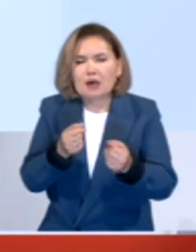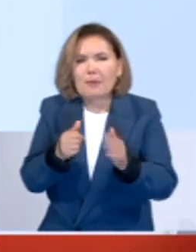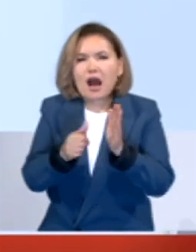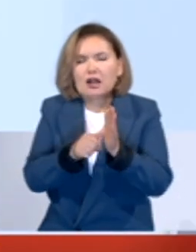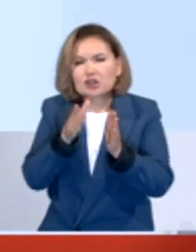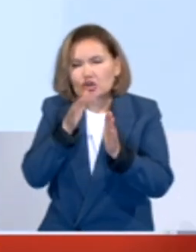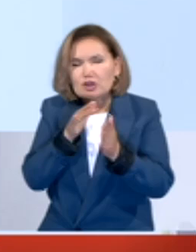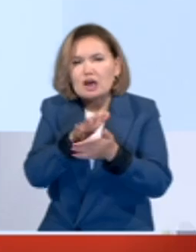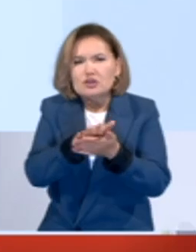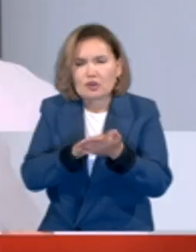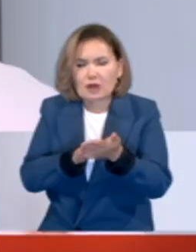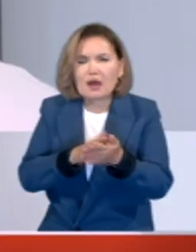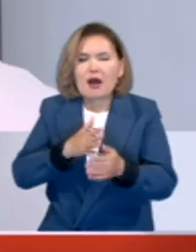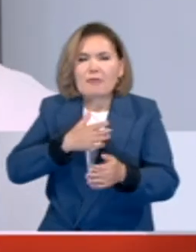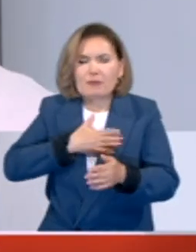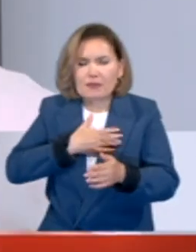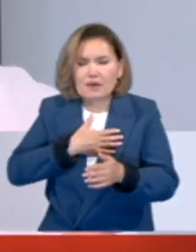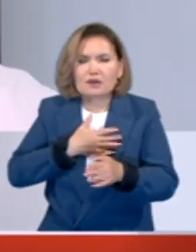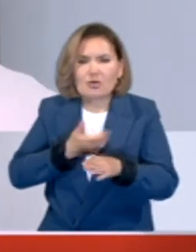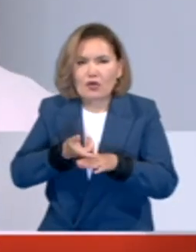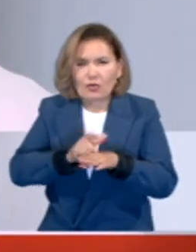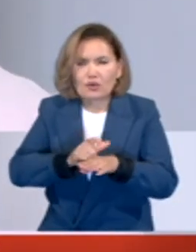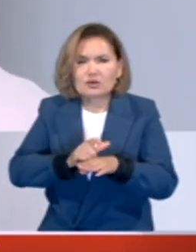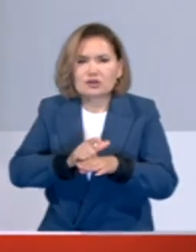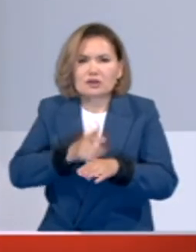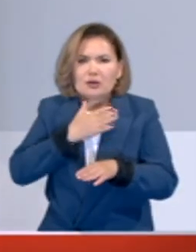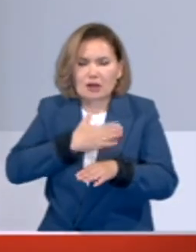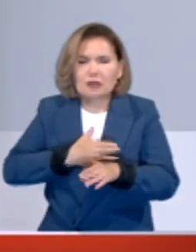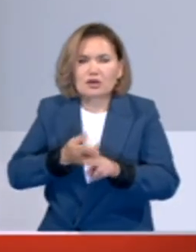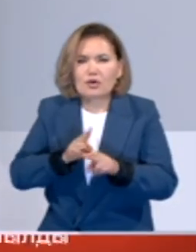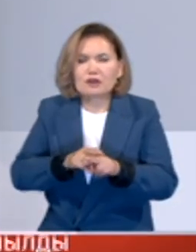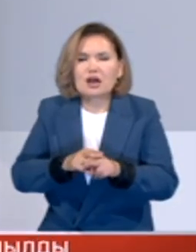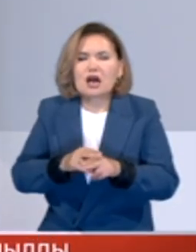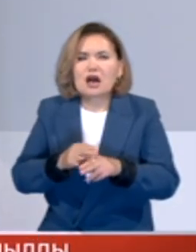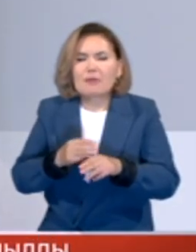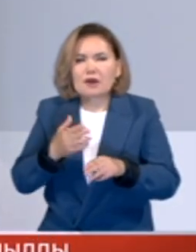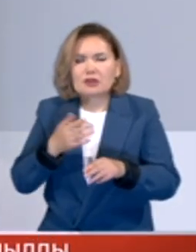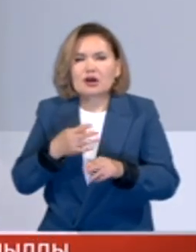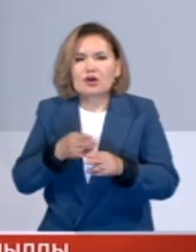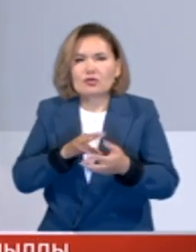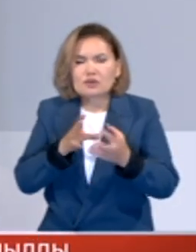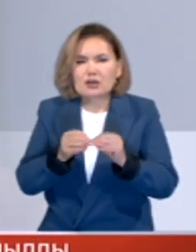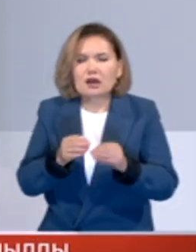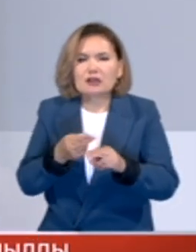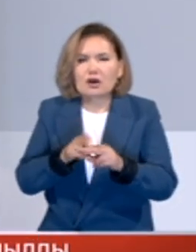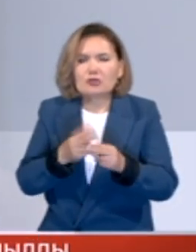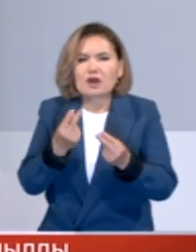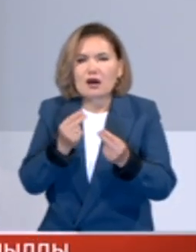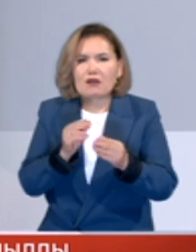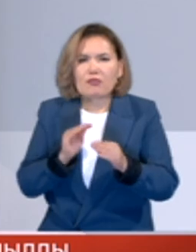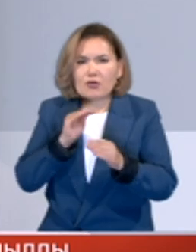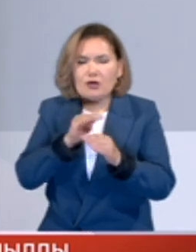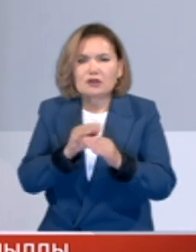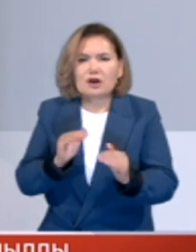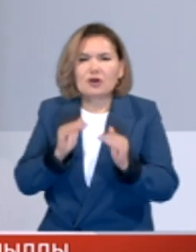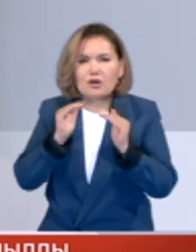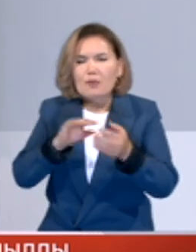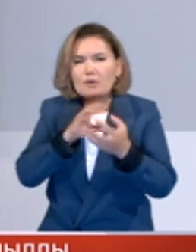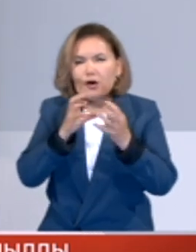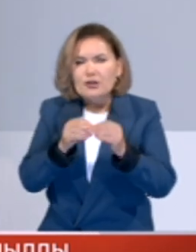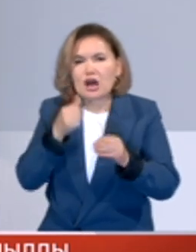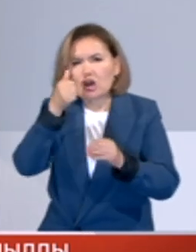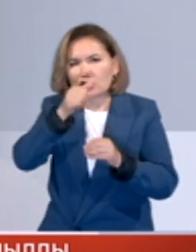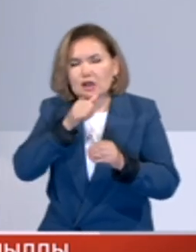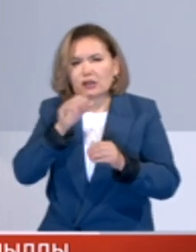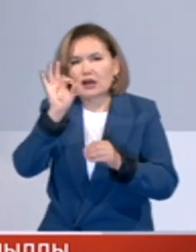деп ойлаймын. Менде әлі мысалы шектеулі сомадан асатын суммалары бар. Мен егер 4-ші жыл қалдырсам, оның үстіне тағы да жаңағы отбасы банкінің